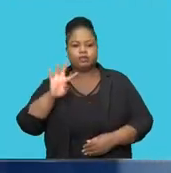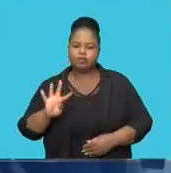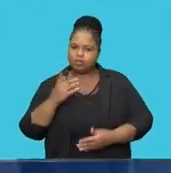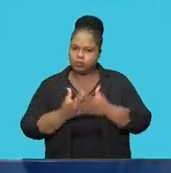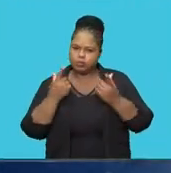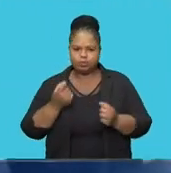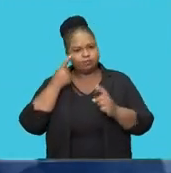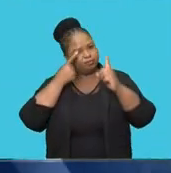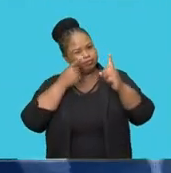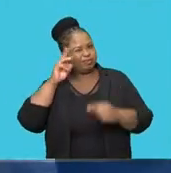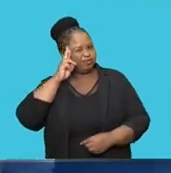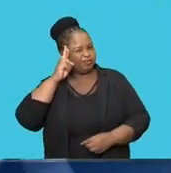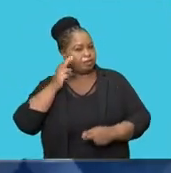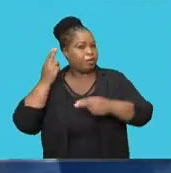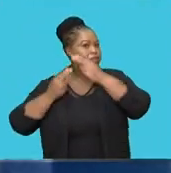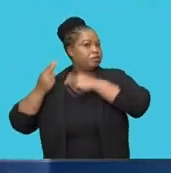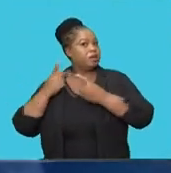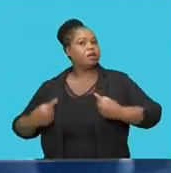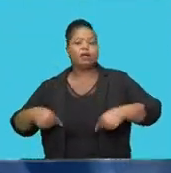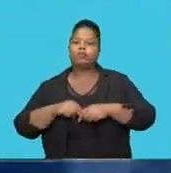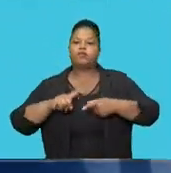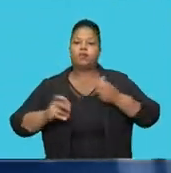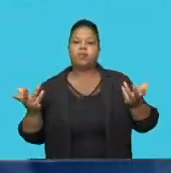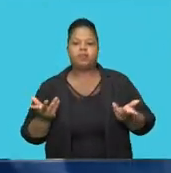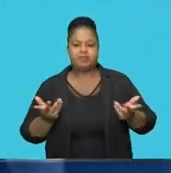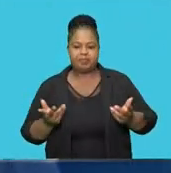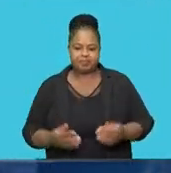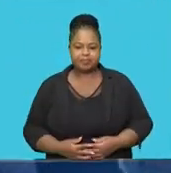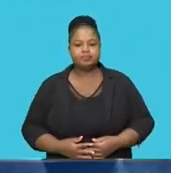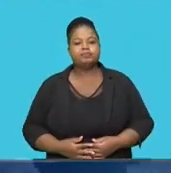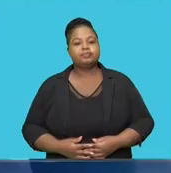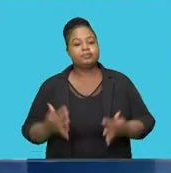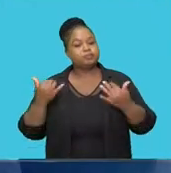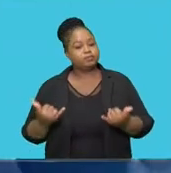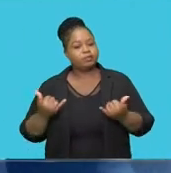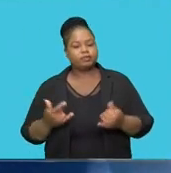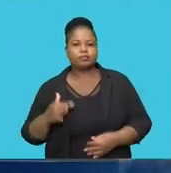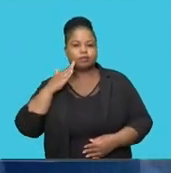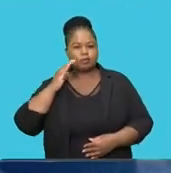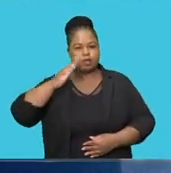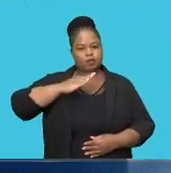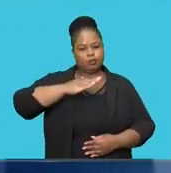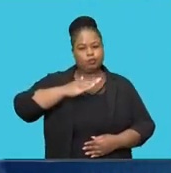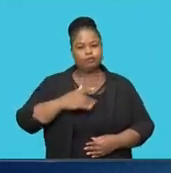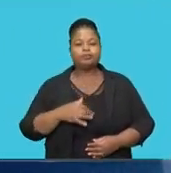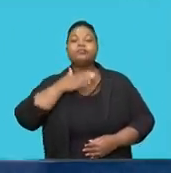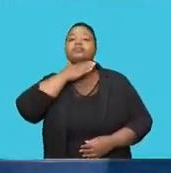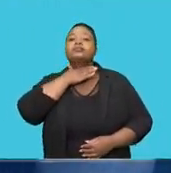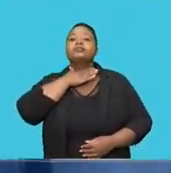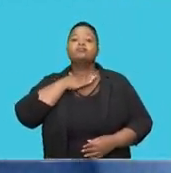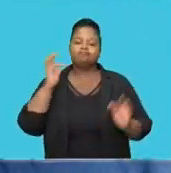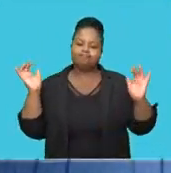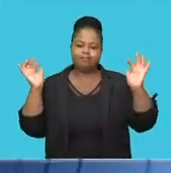ngenhloso yokukhumbuzana imvelaphi yethu thina bantu abampisholo. Namhlanje ngesikhathi zantambama isizwe samaNdebele